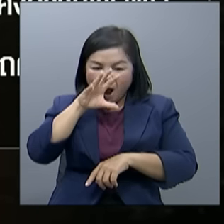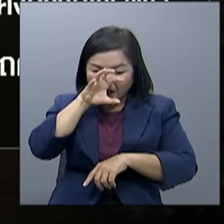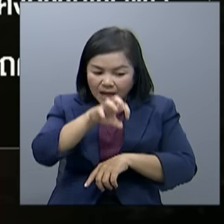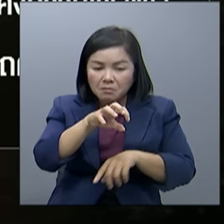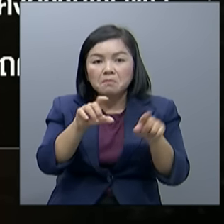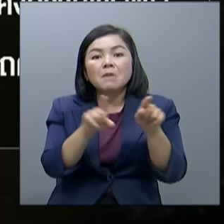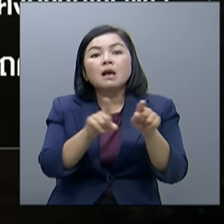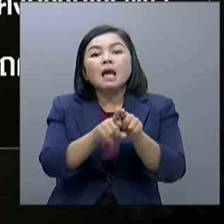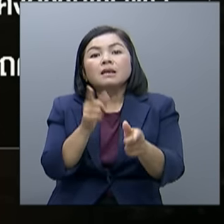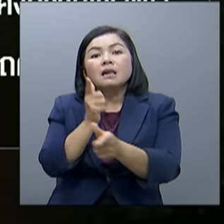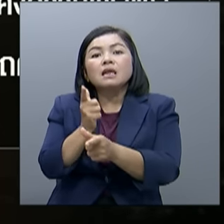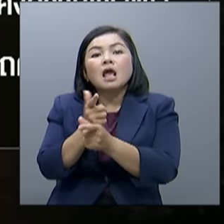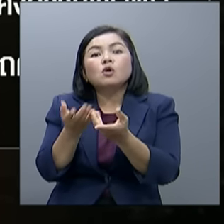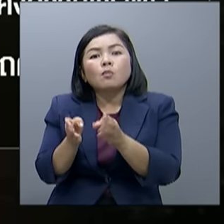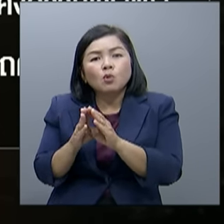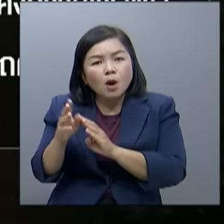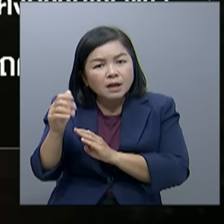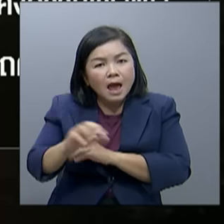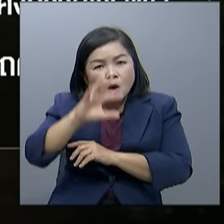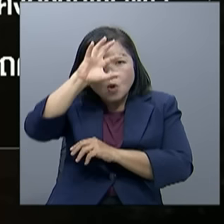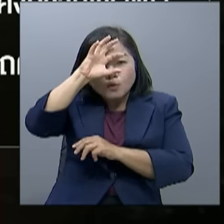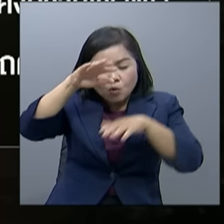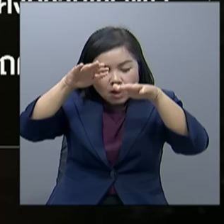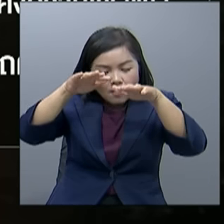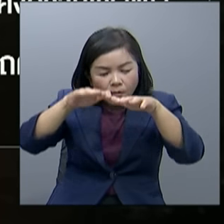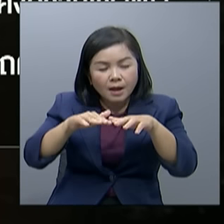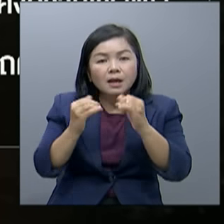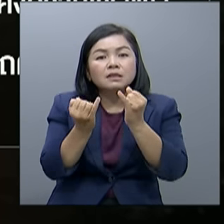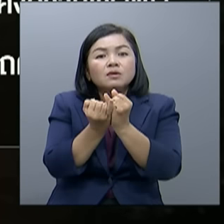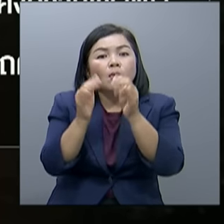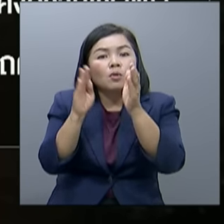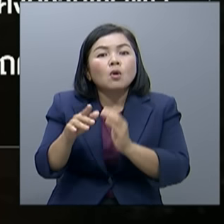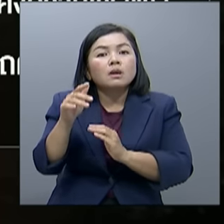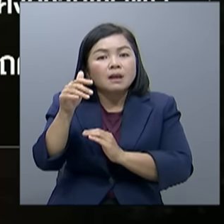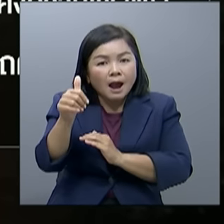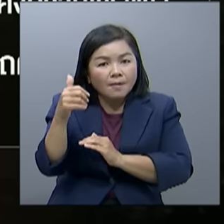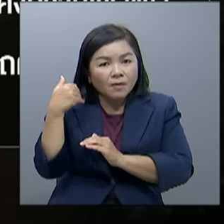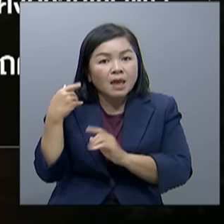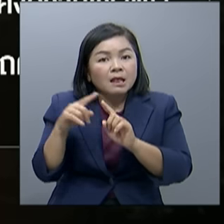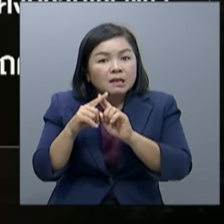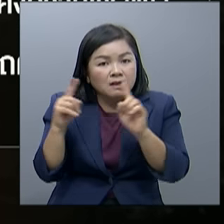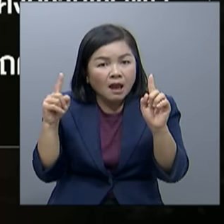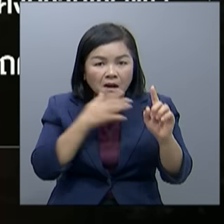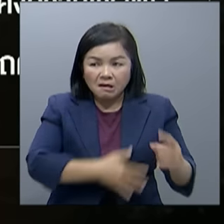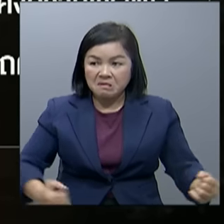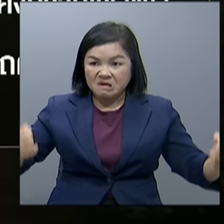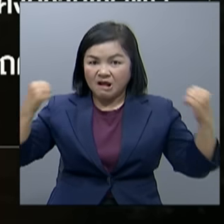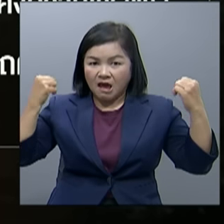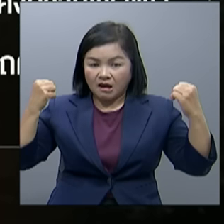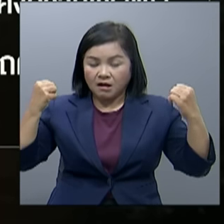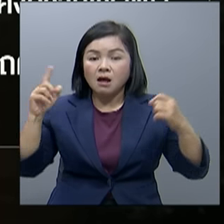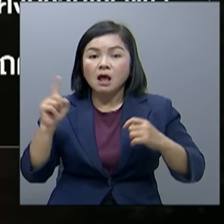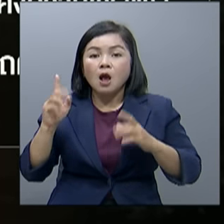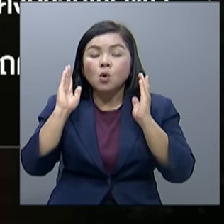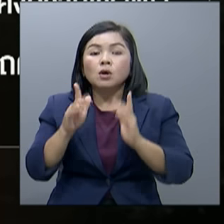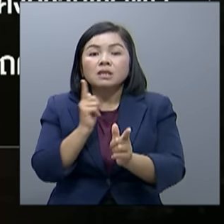สมกับการเลี้ยงในครอบครัวลดความดุให้เข้ากับคนได้ง่ายมีความอ่อนโยนแต่คงความแข็งแรงเจ้าของบอก